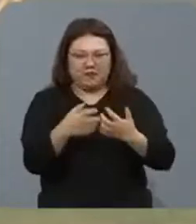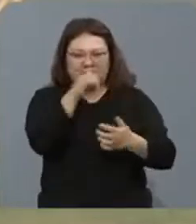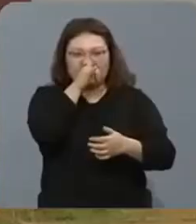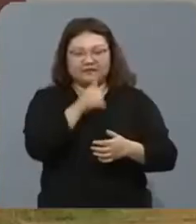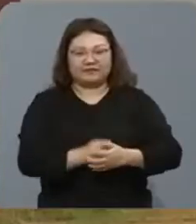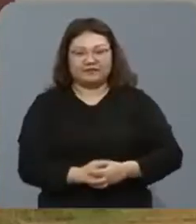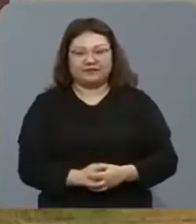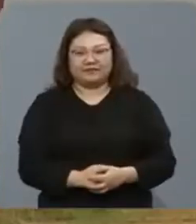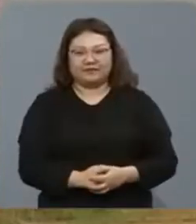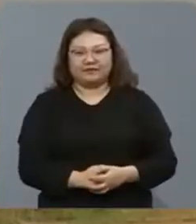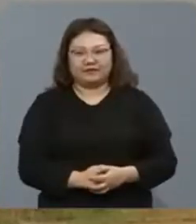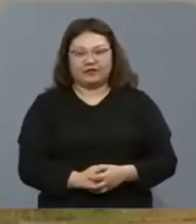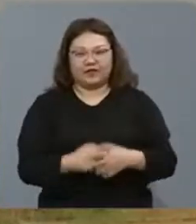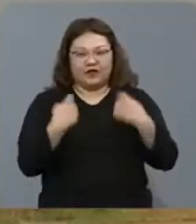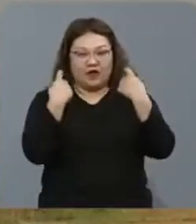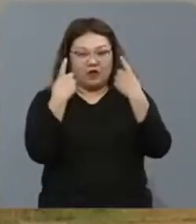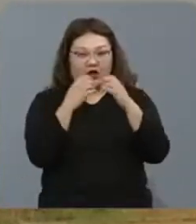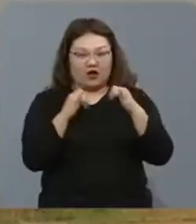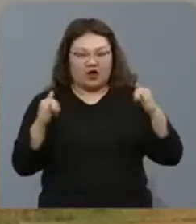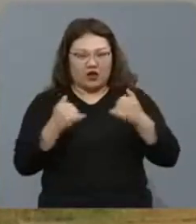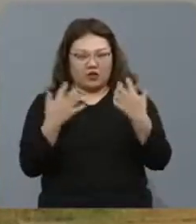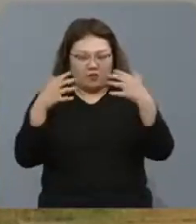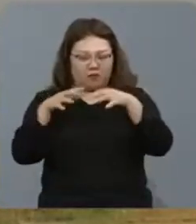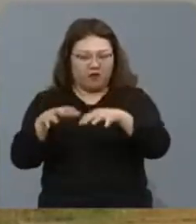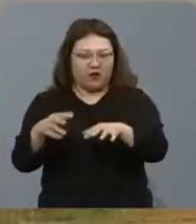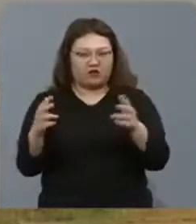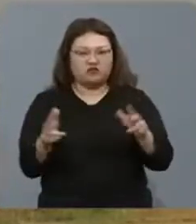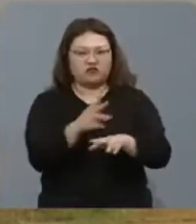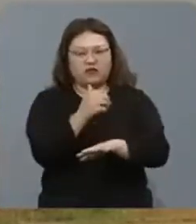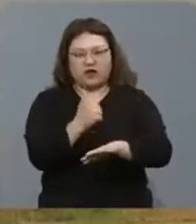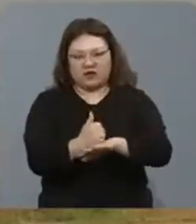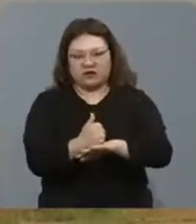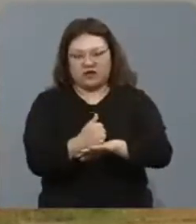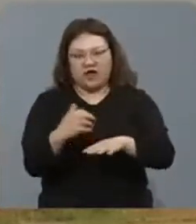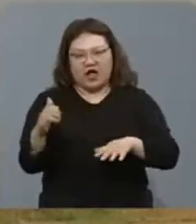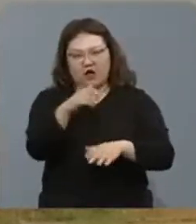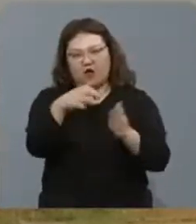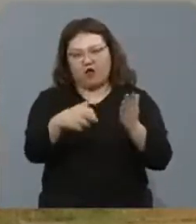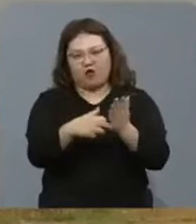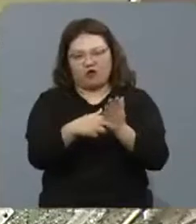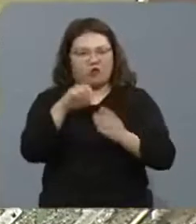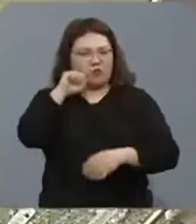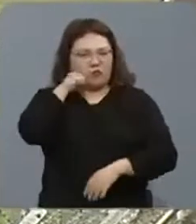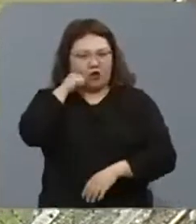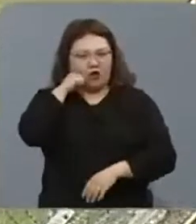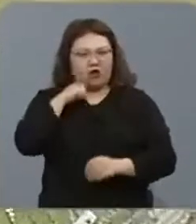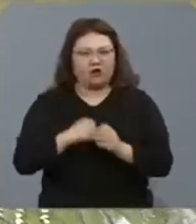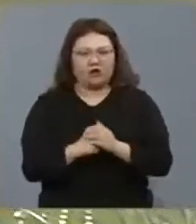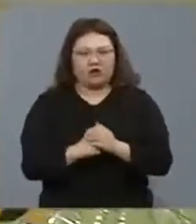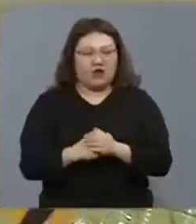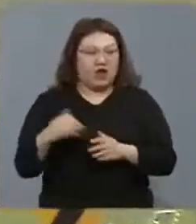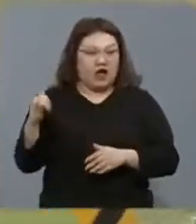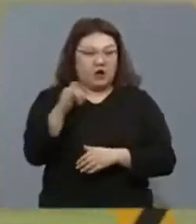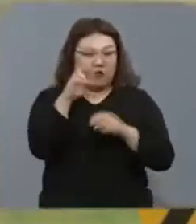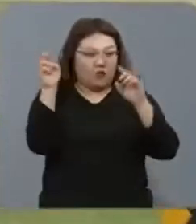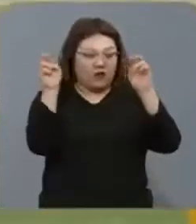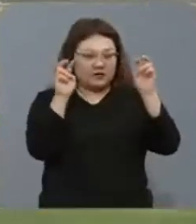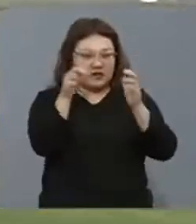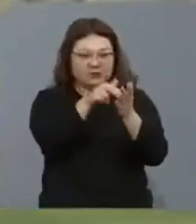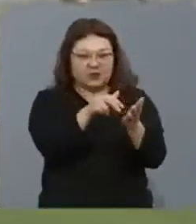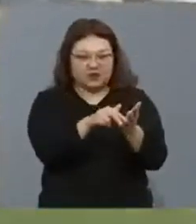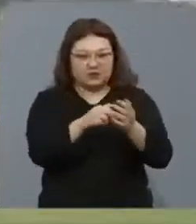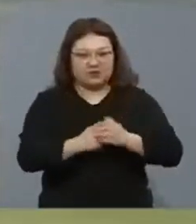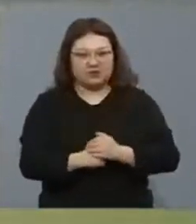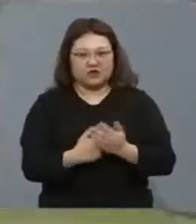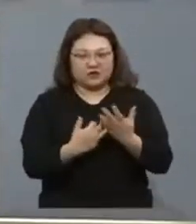있습니다. 관광객이 몰리는 주말에는 항공권 품귀 현상까지 빚어지자 일부 항공사에선 이달 들어